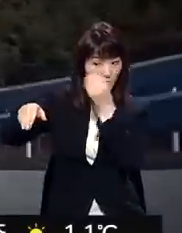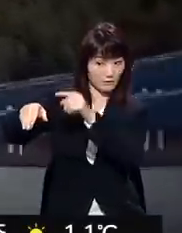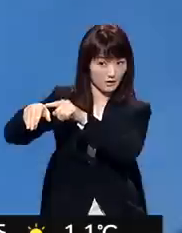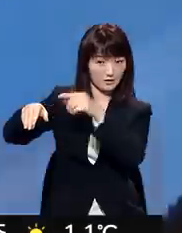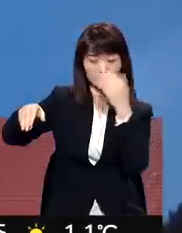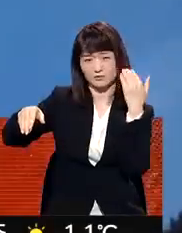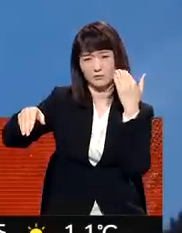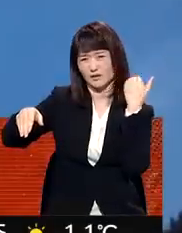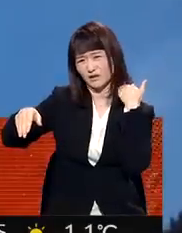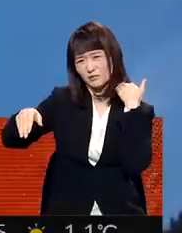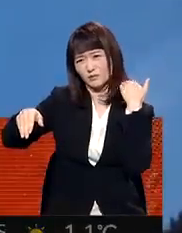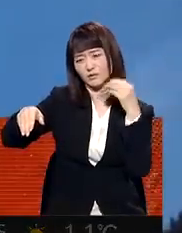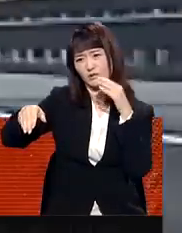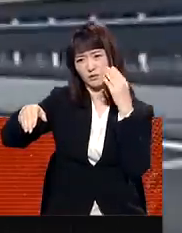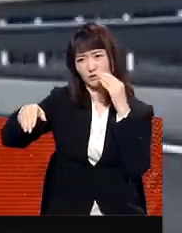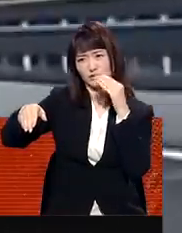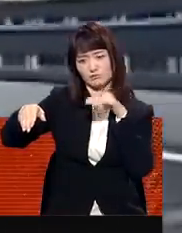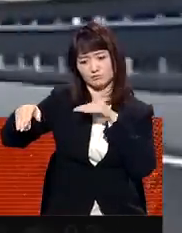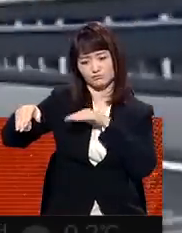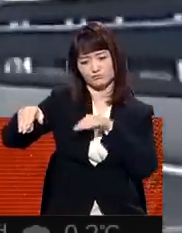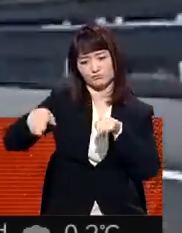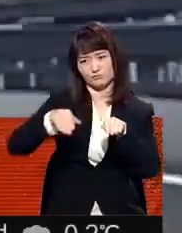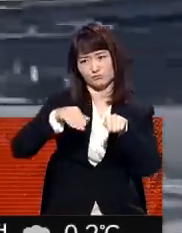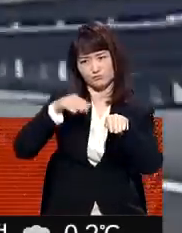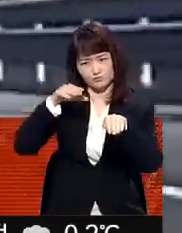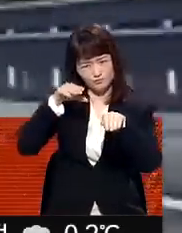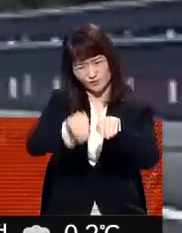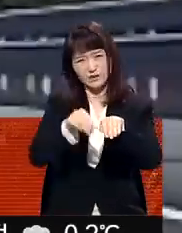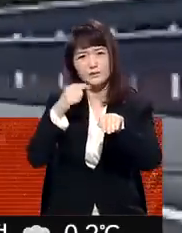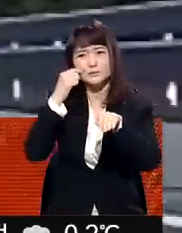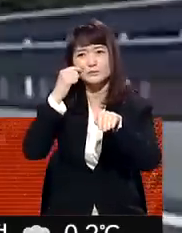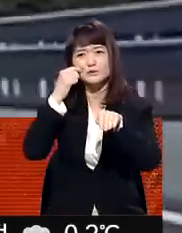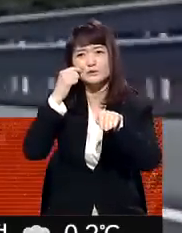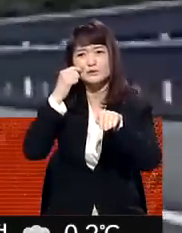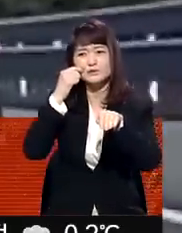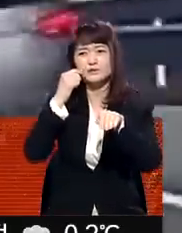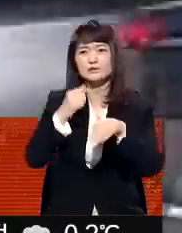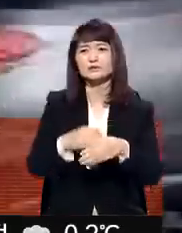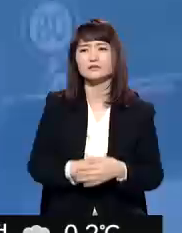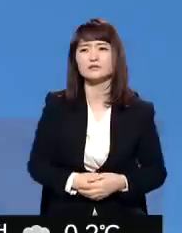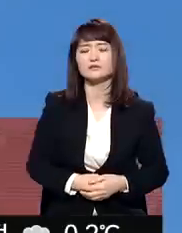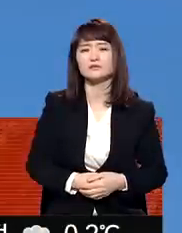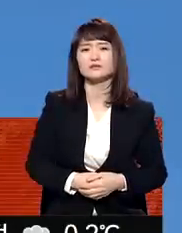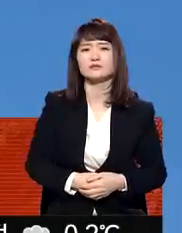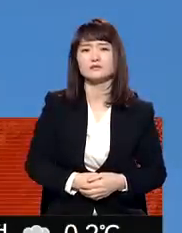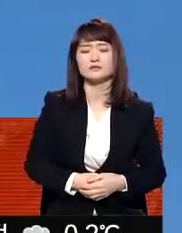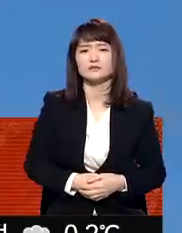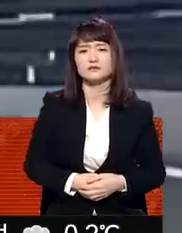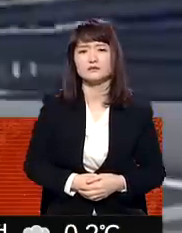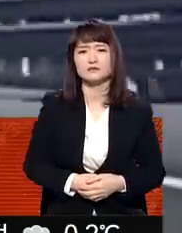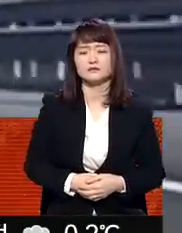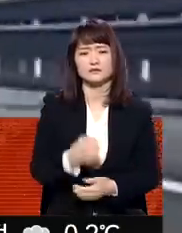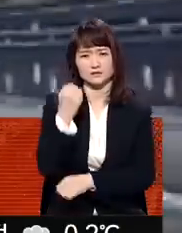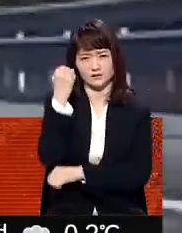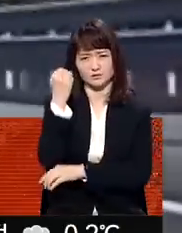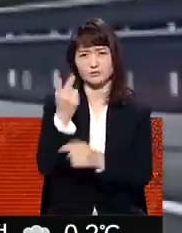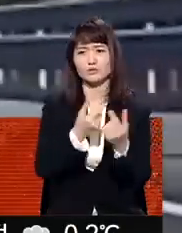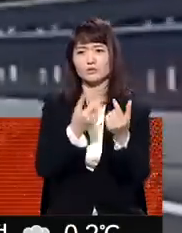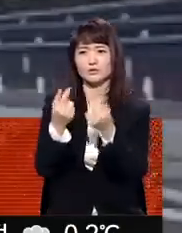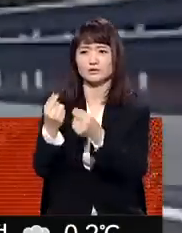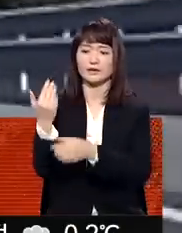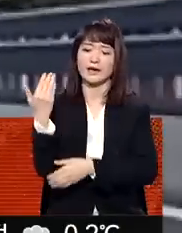발견하지 못하고 그냥 미쳐 브레이크를 밟지 못합니다 추돌한 모양새인데 기본적으로 똑같습니다